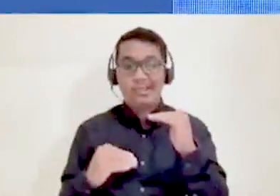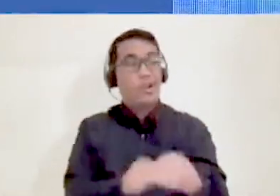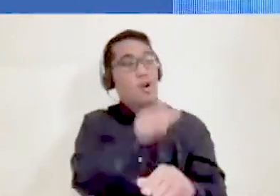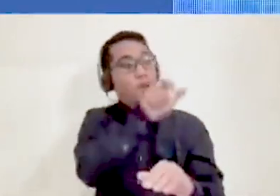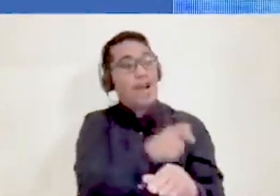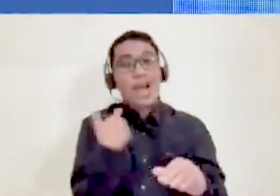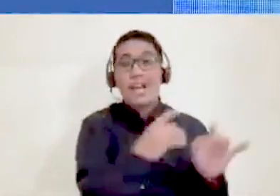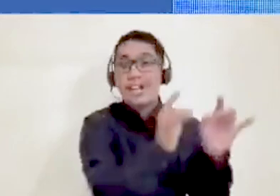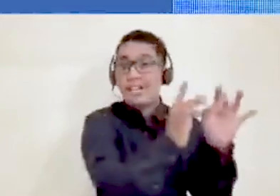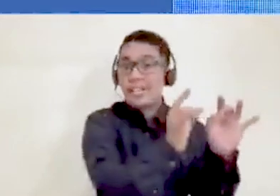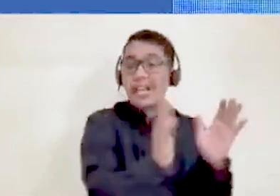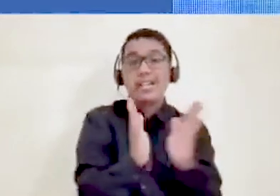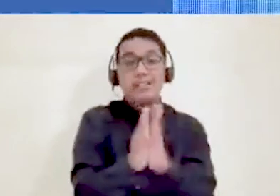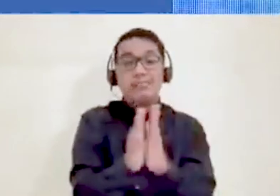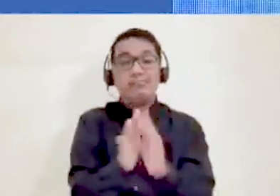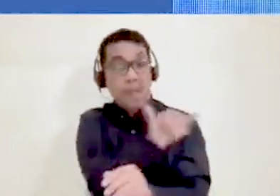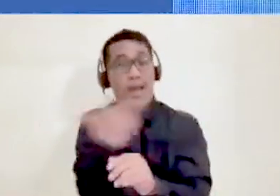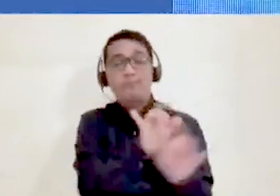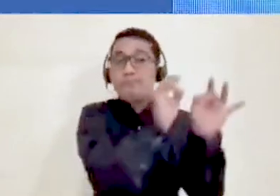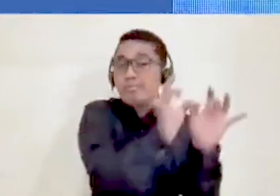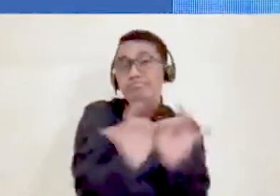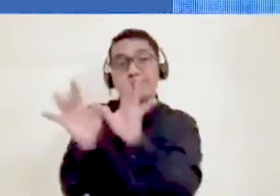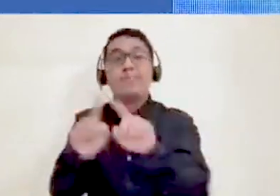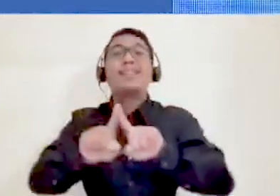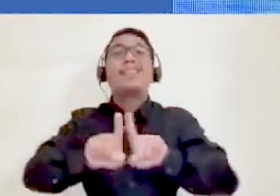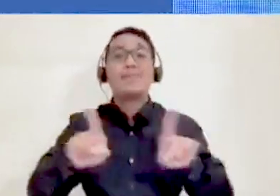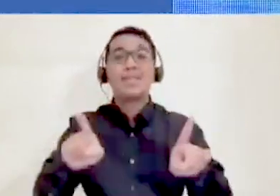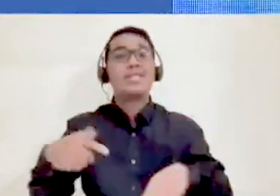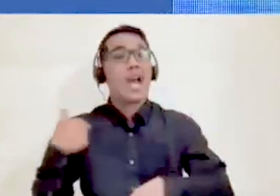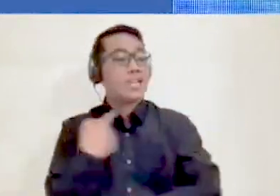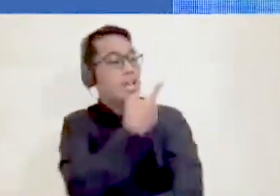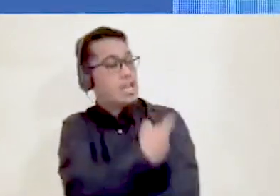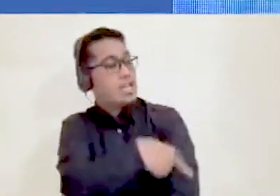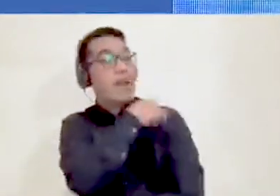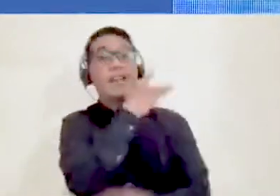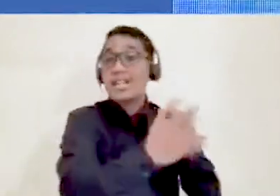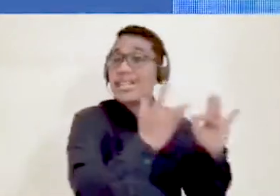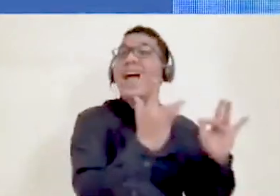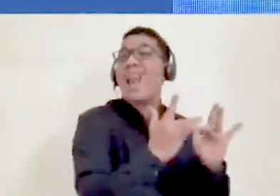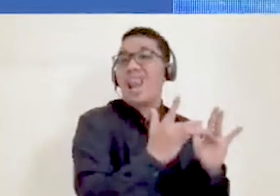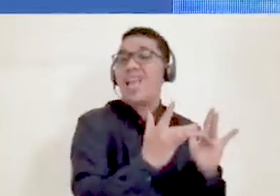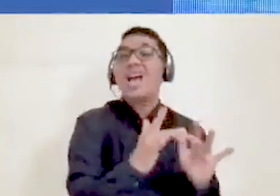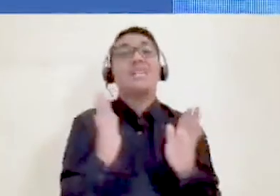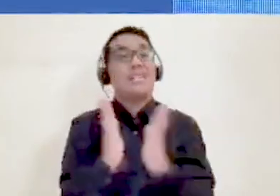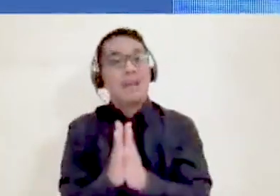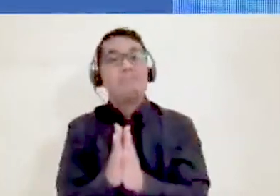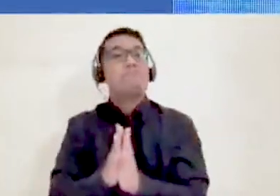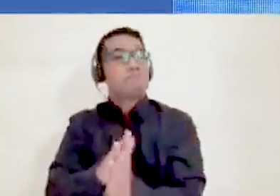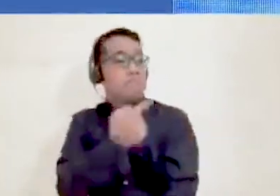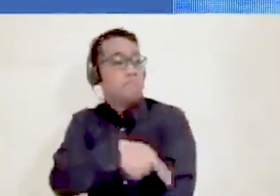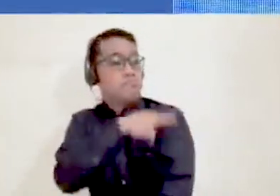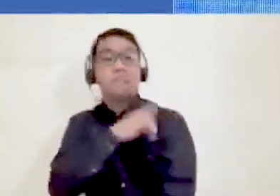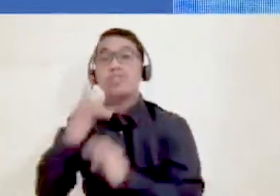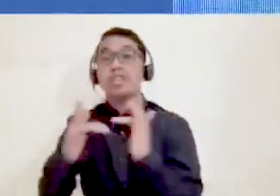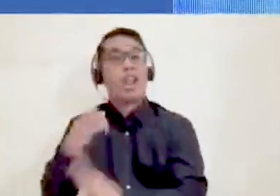internet sama-sama punya internet tetapi punya kecakapan digital dan tidak punya kecakapan